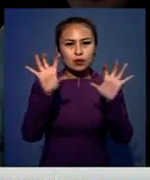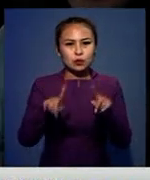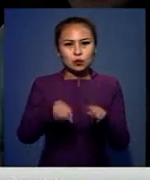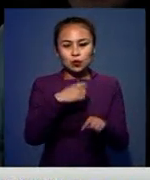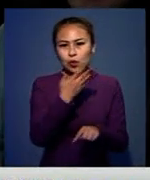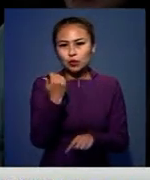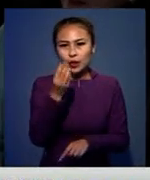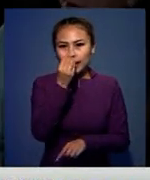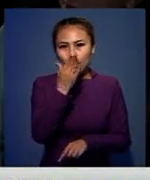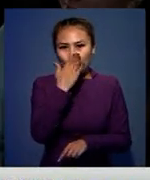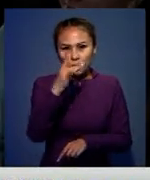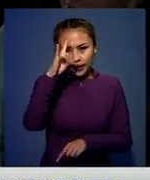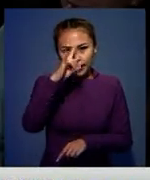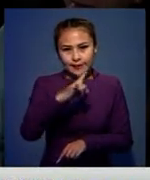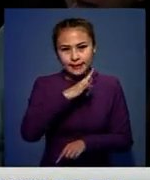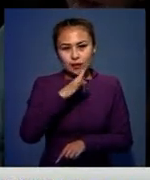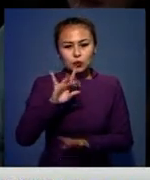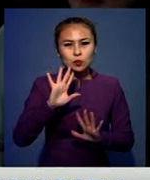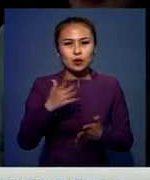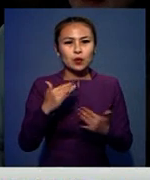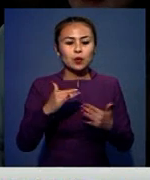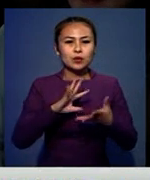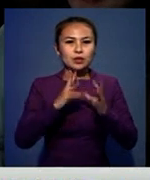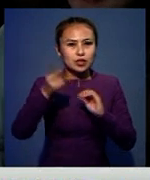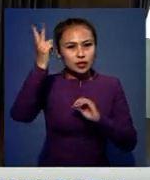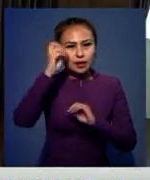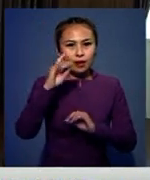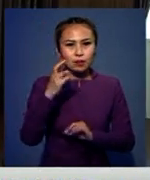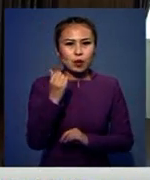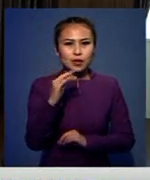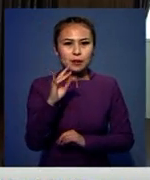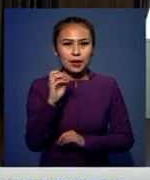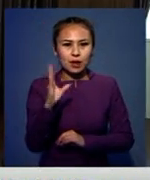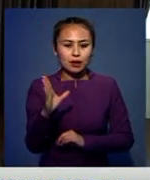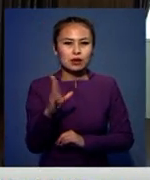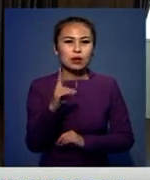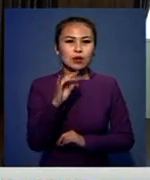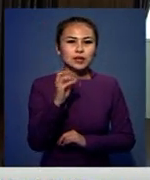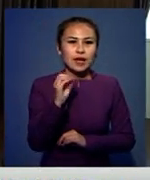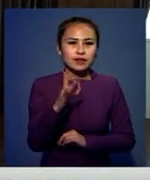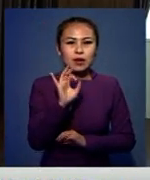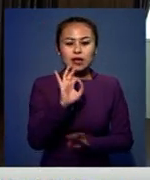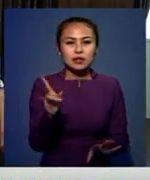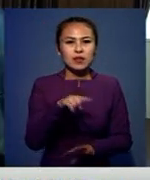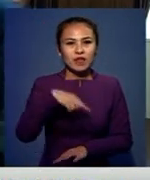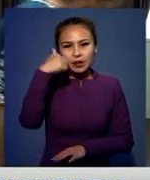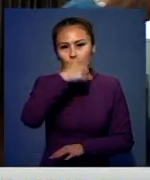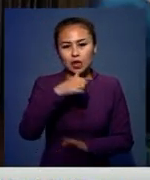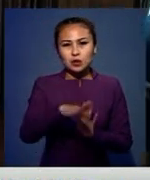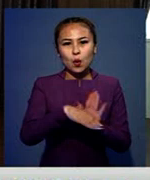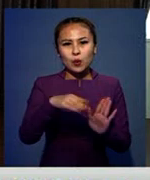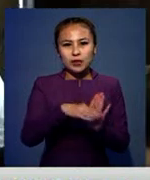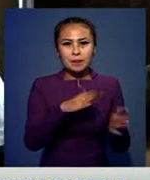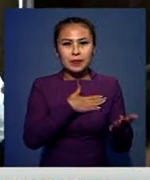заң бұзушылық болмаған. Жапониядағы Қазақстанның төтенше және өкілетті елшісі Ерлан Баударбек Қожатаевтың айтуынша, биылғы